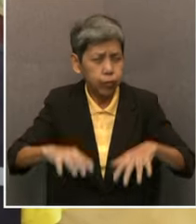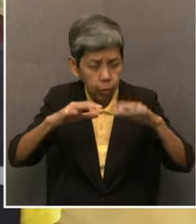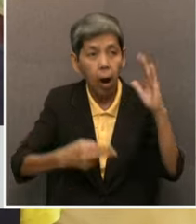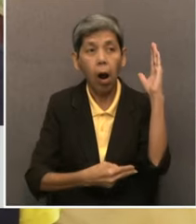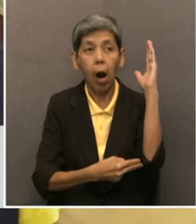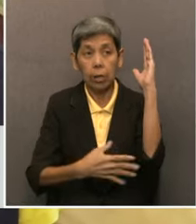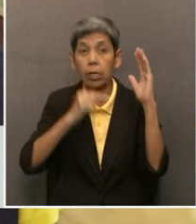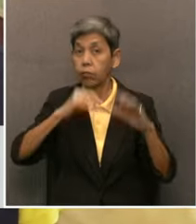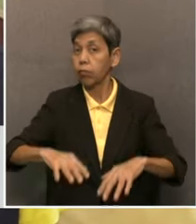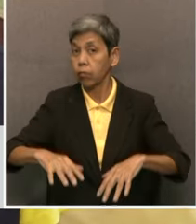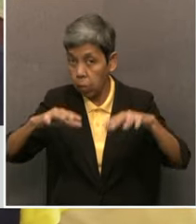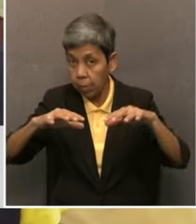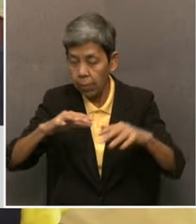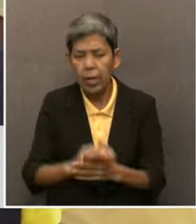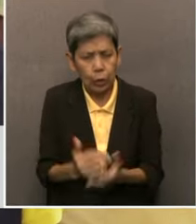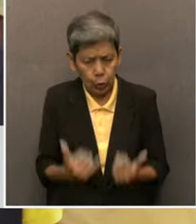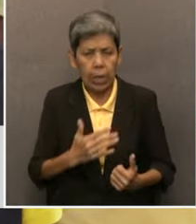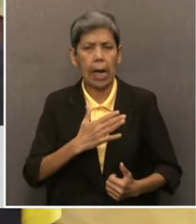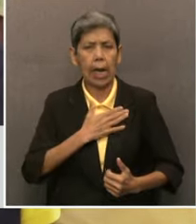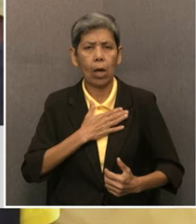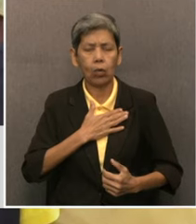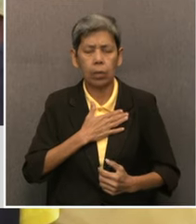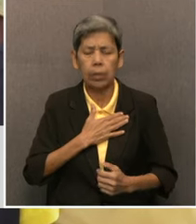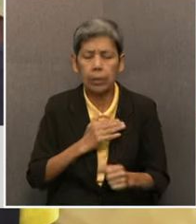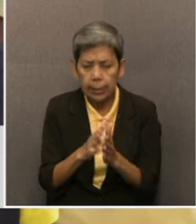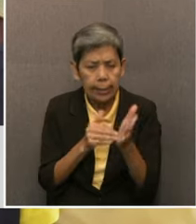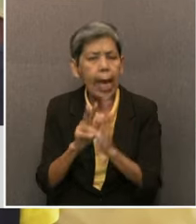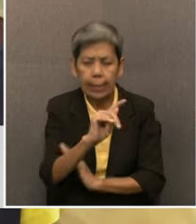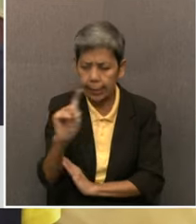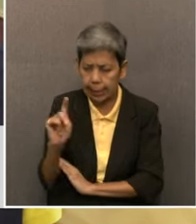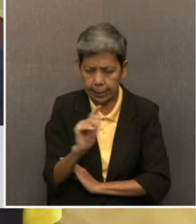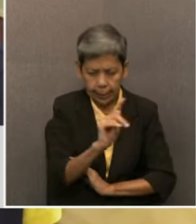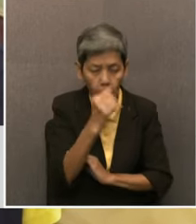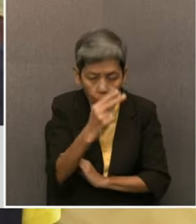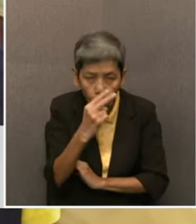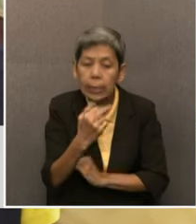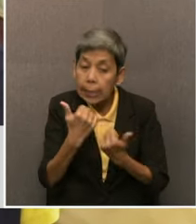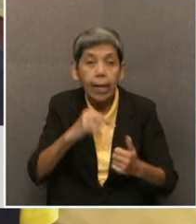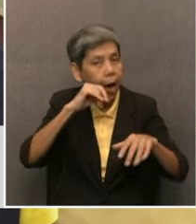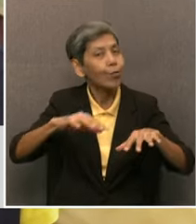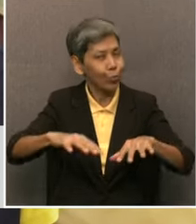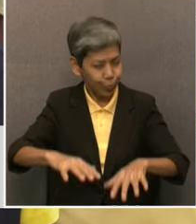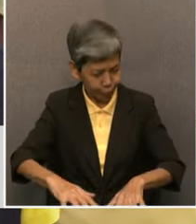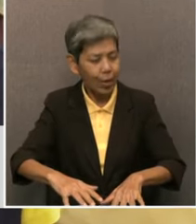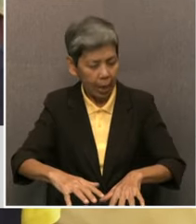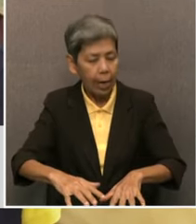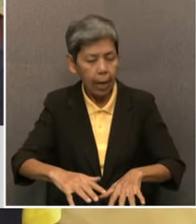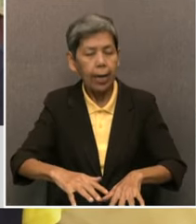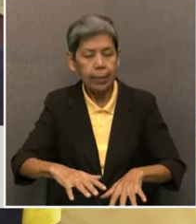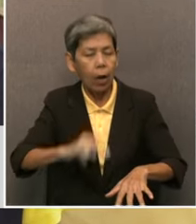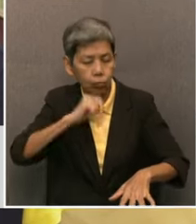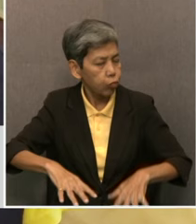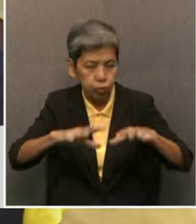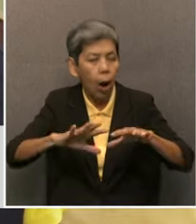ใหญ่แล้วเนี่ยนะครับตอนนี้เราปรับเป็นธงเขียวหมดเลยเนื่องจากว่าอยู่ในสภาวะที่ปกติน